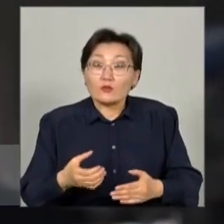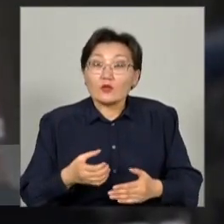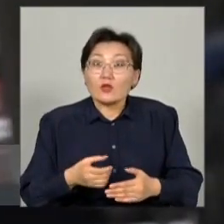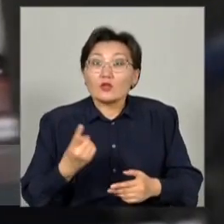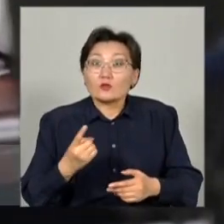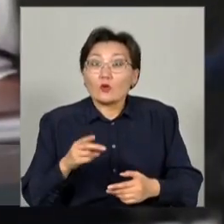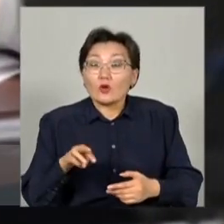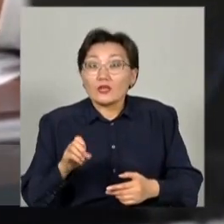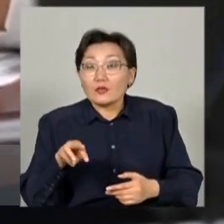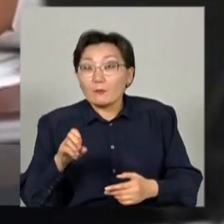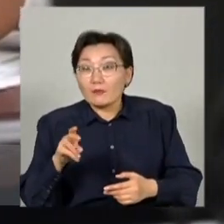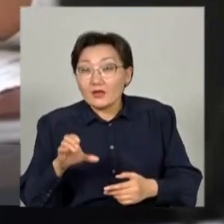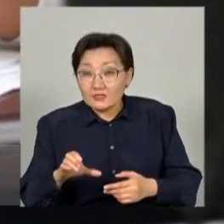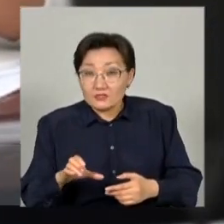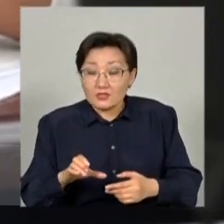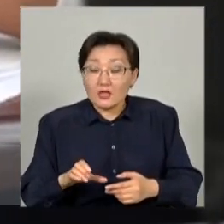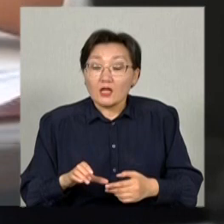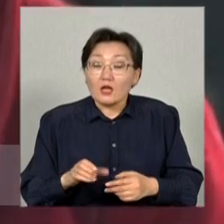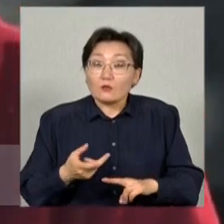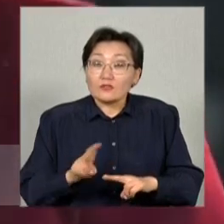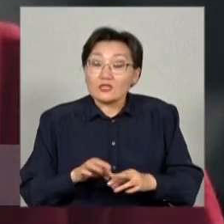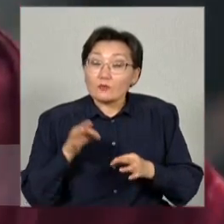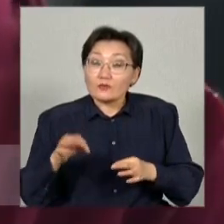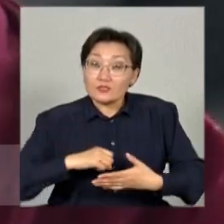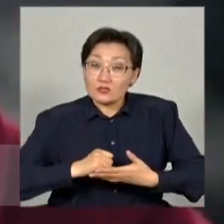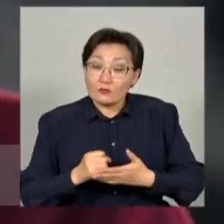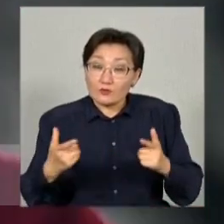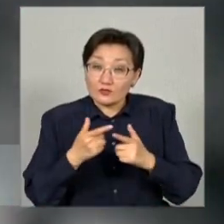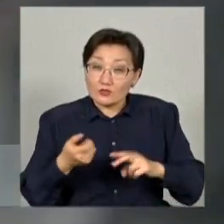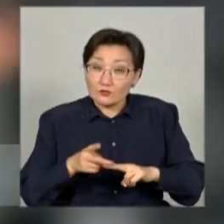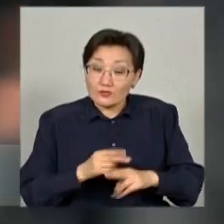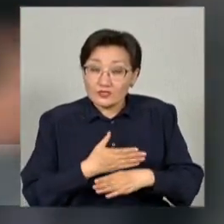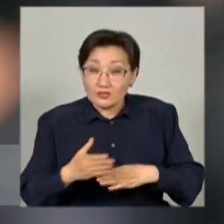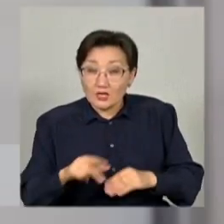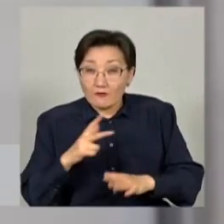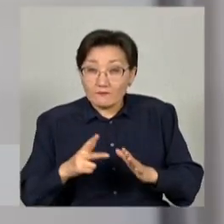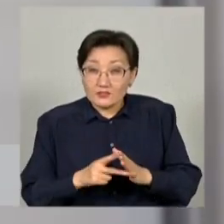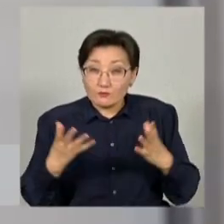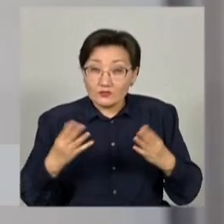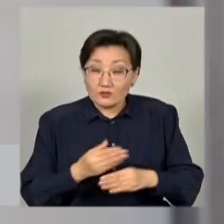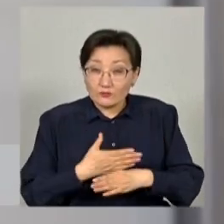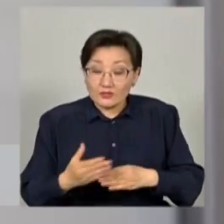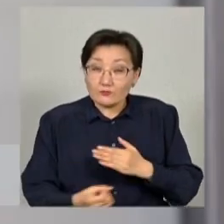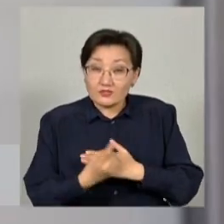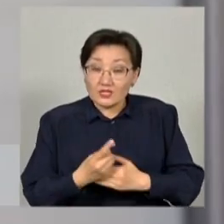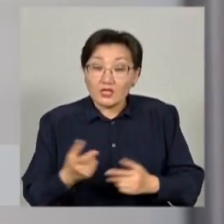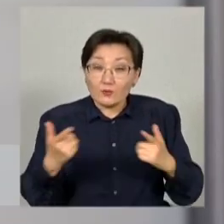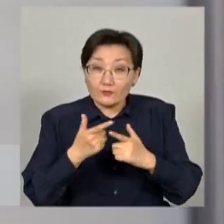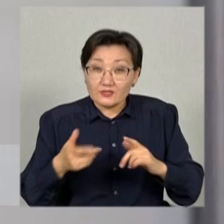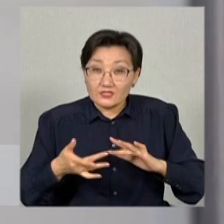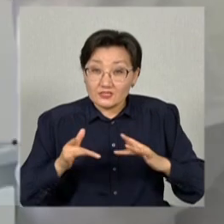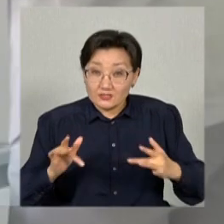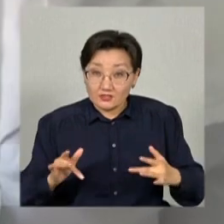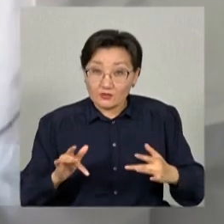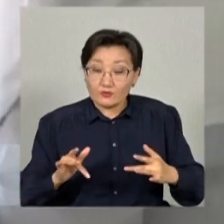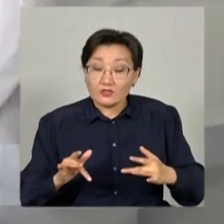ДОК-1 МАКС. Управление здравоохранения Наманганской области подтвердило информацию об этом спустя 18 дней после появления сообщений в социальных